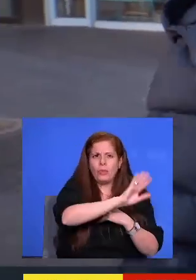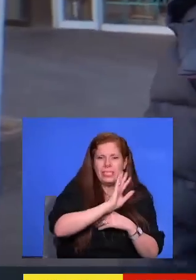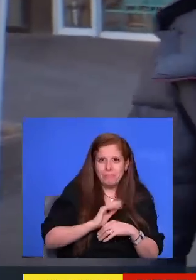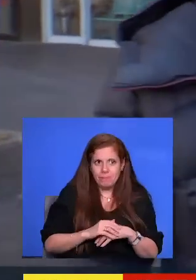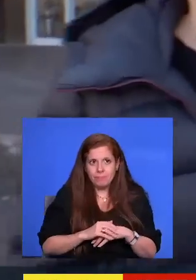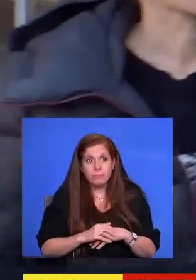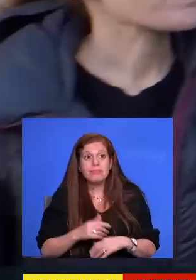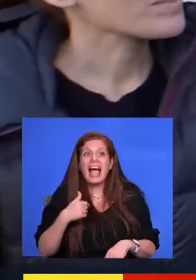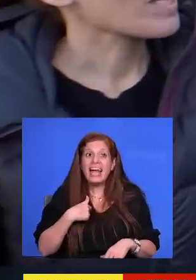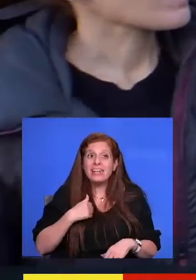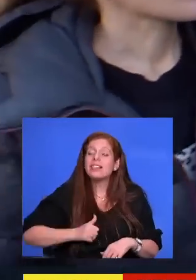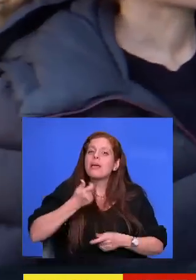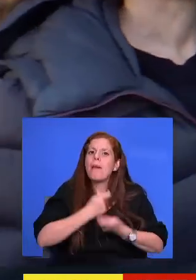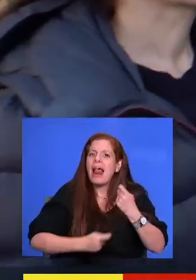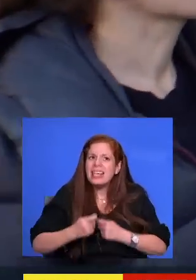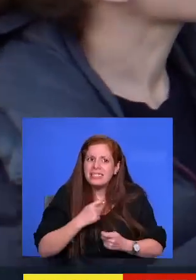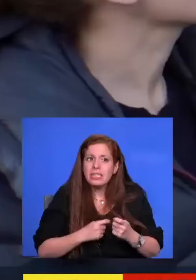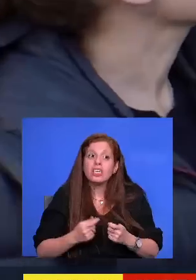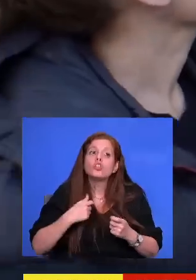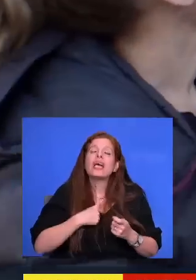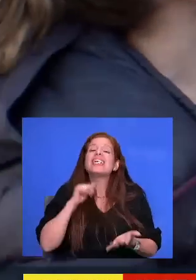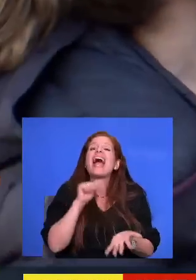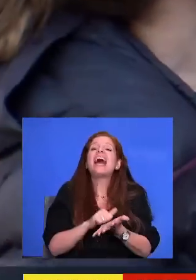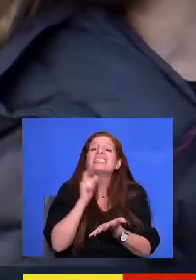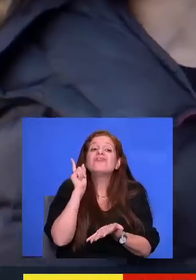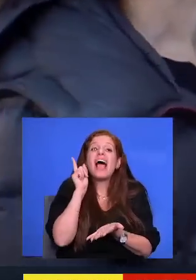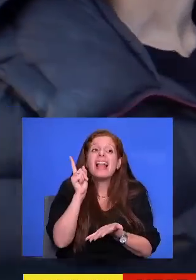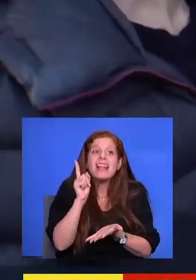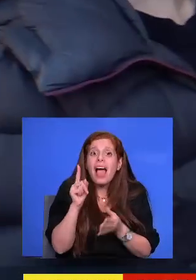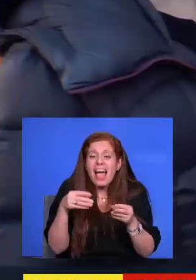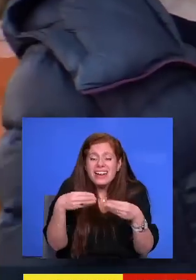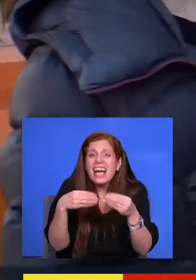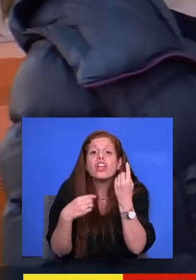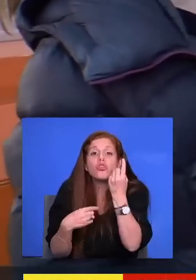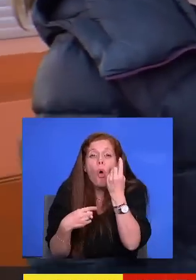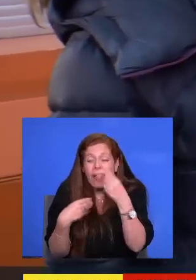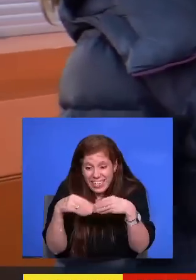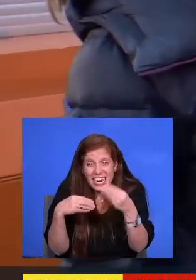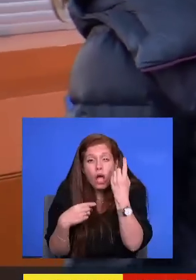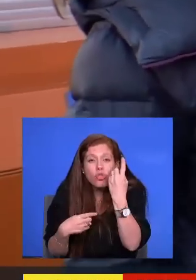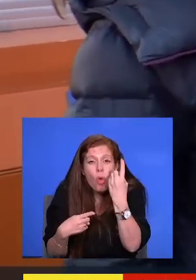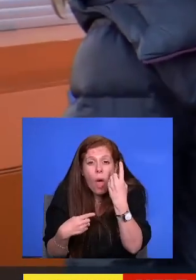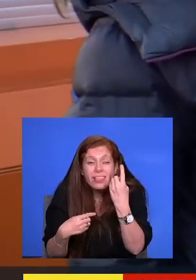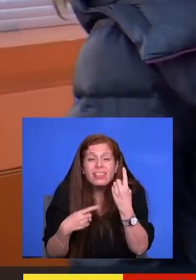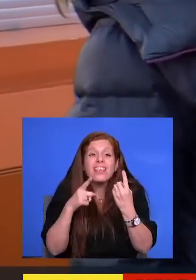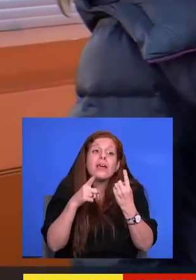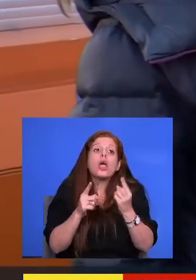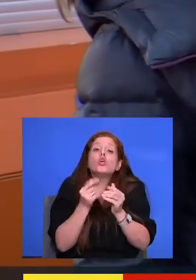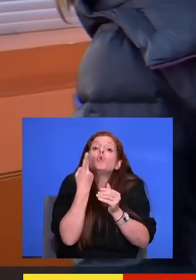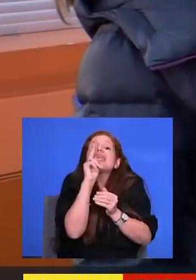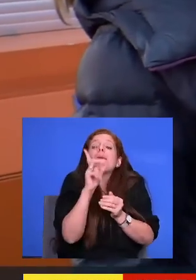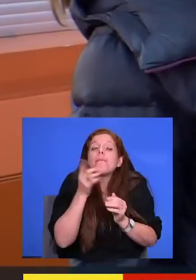אני כבעל עסק, שאני חס וחלילה מוציא קרטון מעבר למה שאני